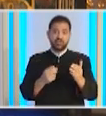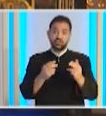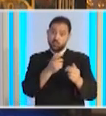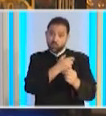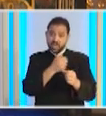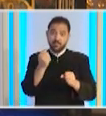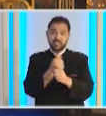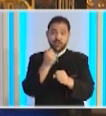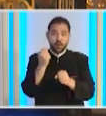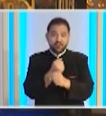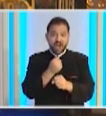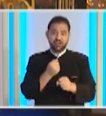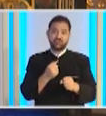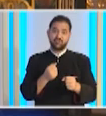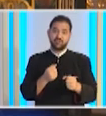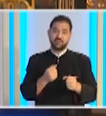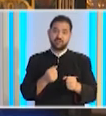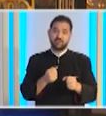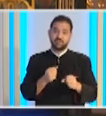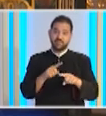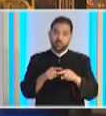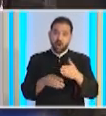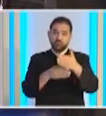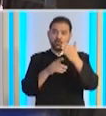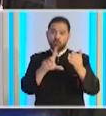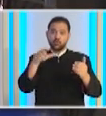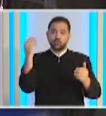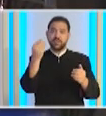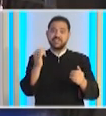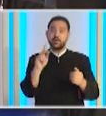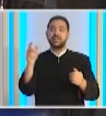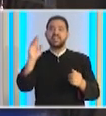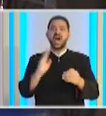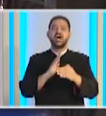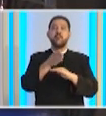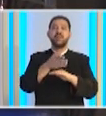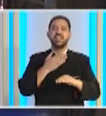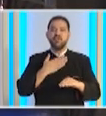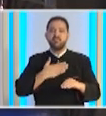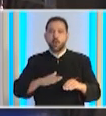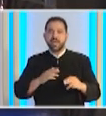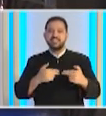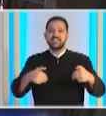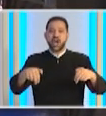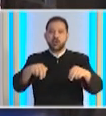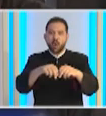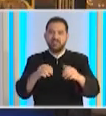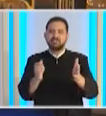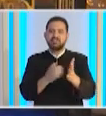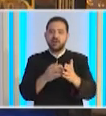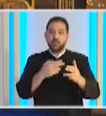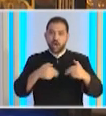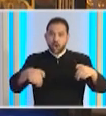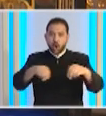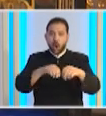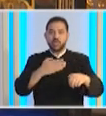la începutul discuției noastre, Părinte Profesor, că este indispensabilă chiar. Fără această înnoire nu putem să